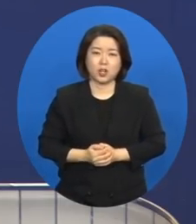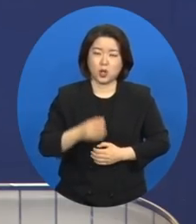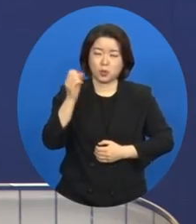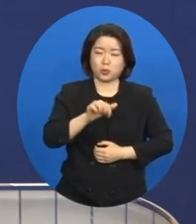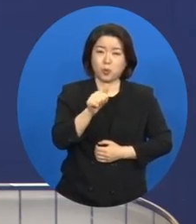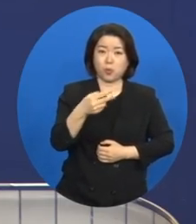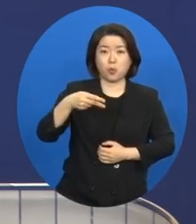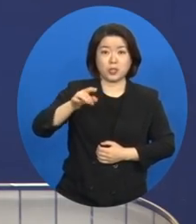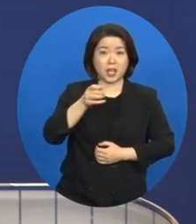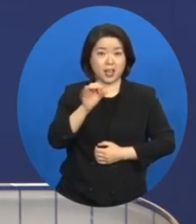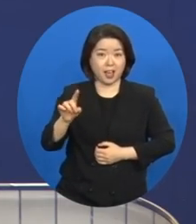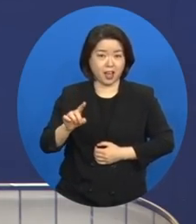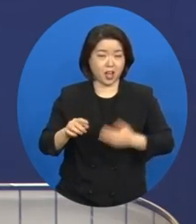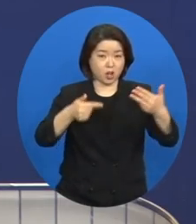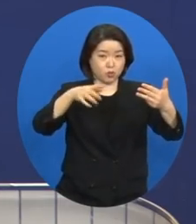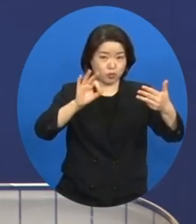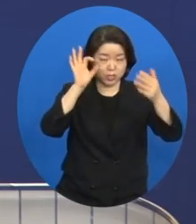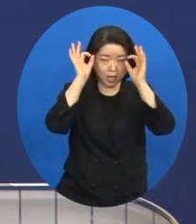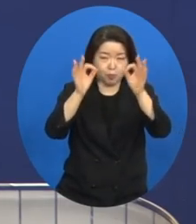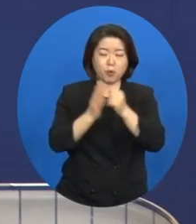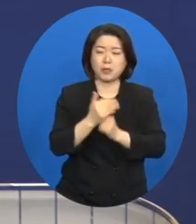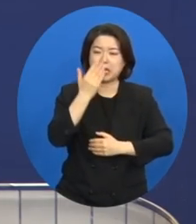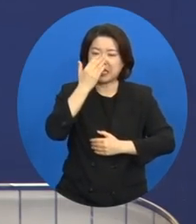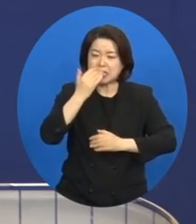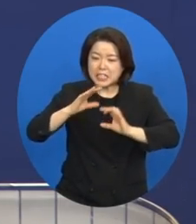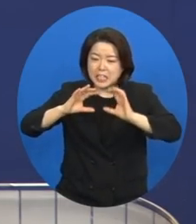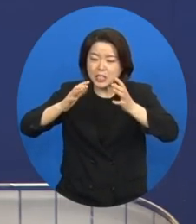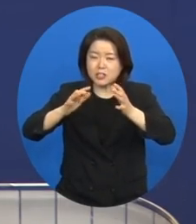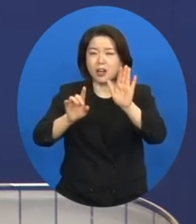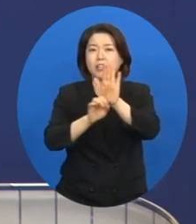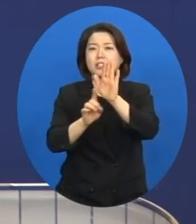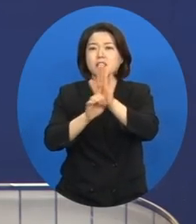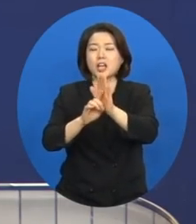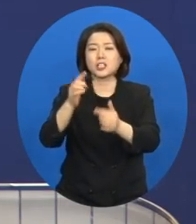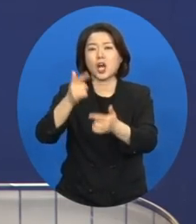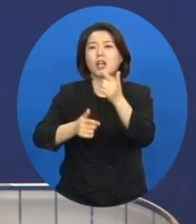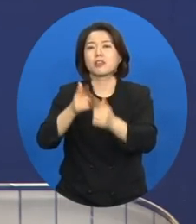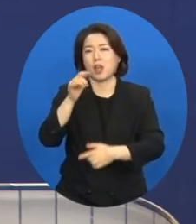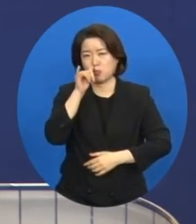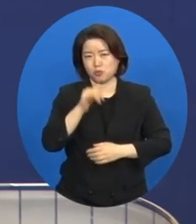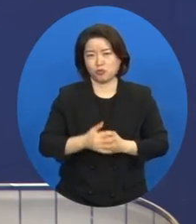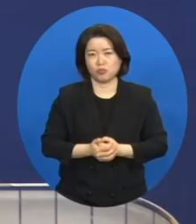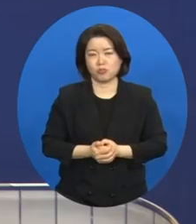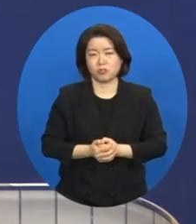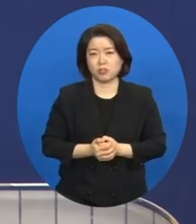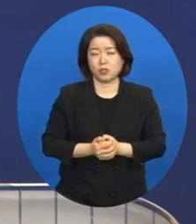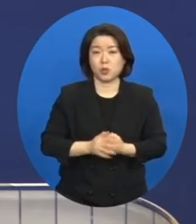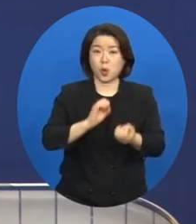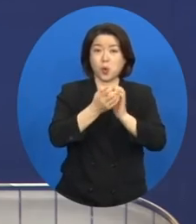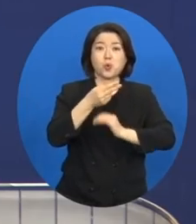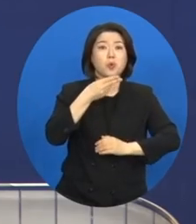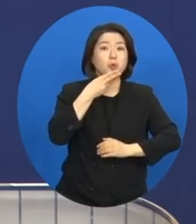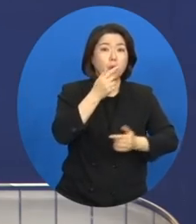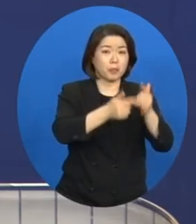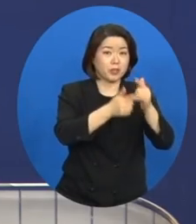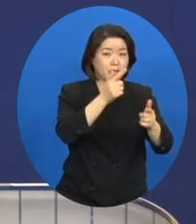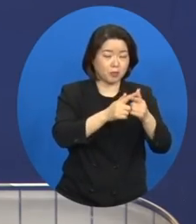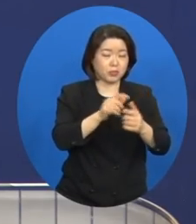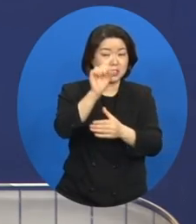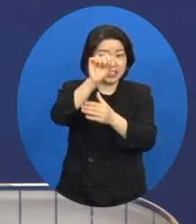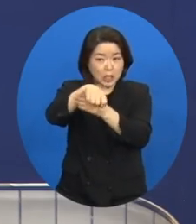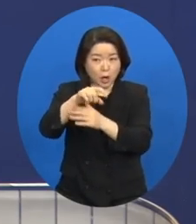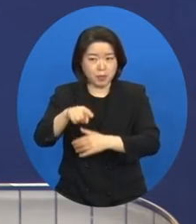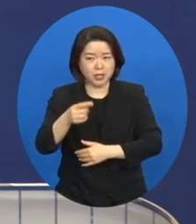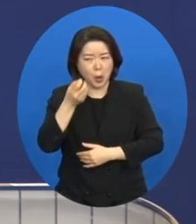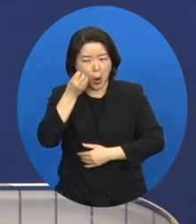9장에 보면 이스라엘을 상징하는 나무입니다. 이스라엘. 그리고 또한 이 무화과 나무는 이 열매 굉장히 독특해요. 여러분